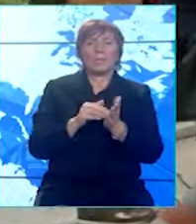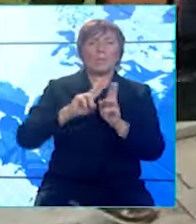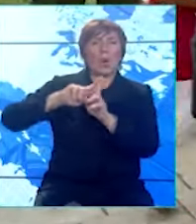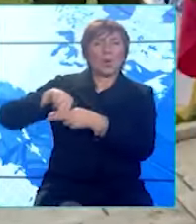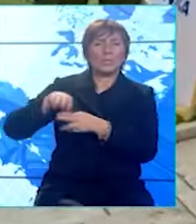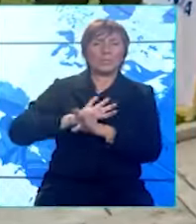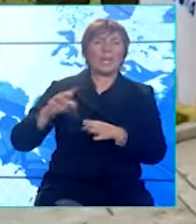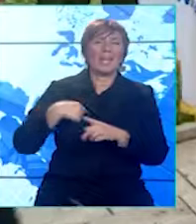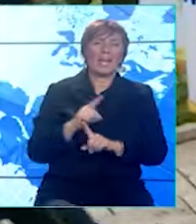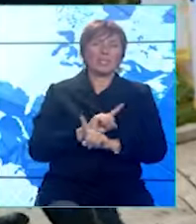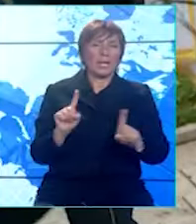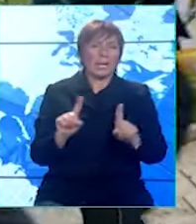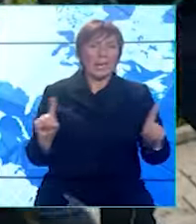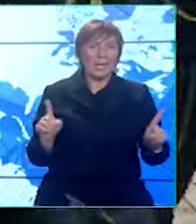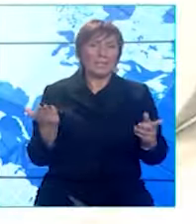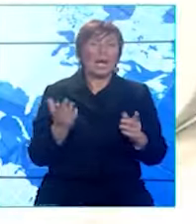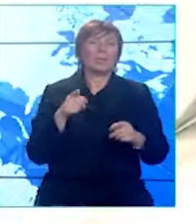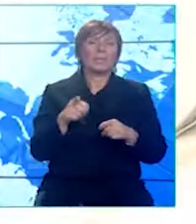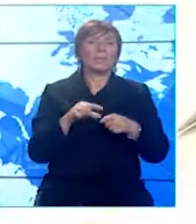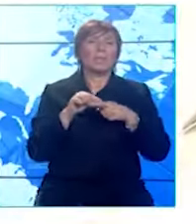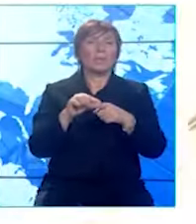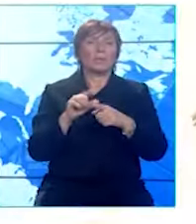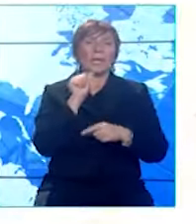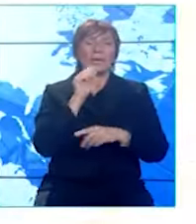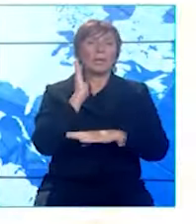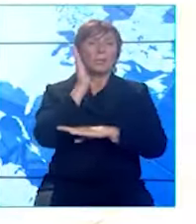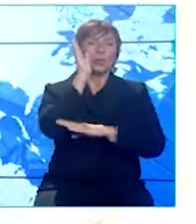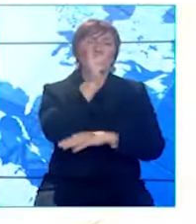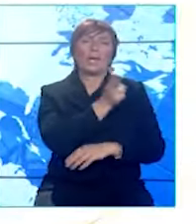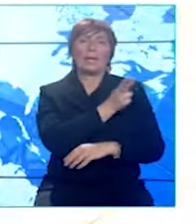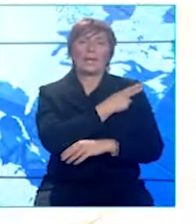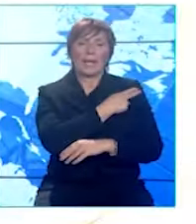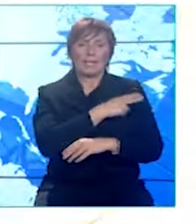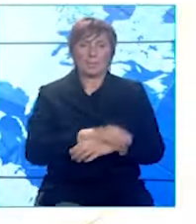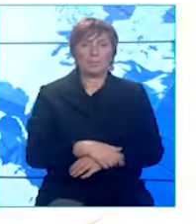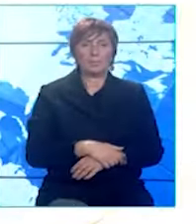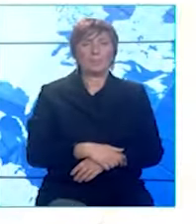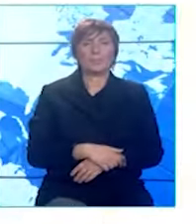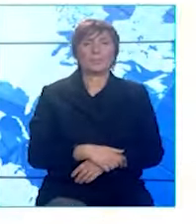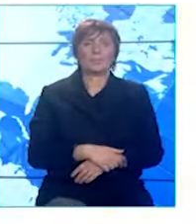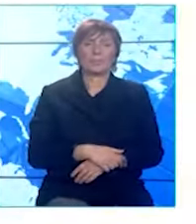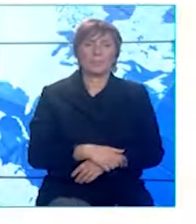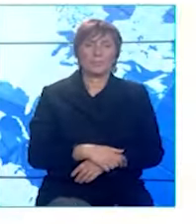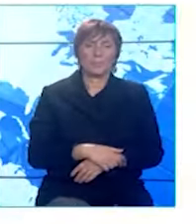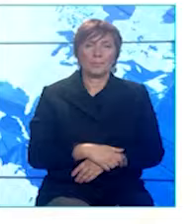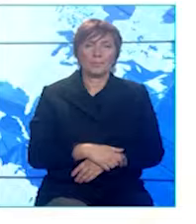trebamo ostaviti sve naše razlike, kako bi se time vodile i buduće generacije.